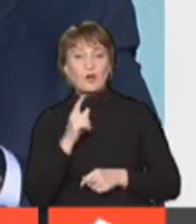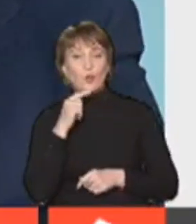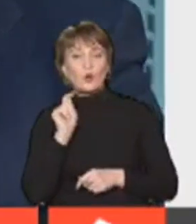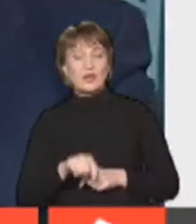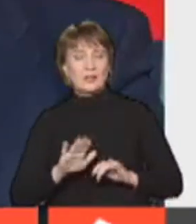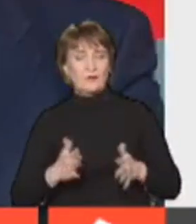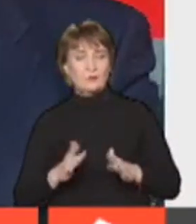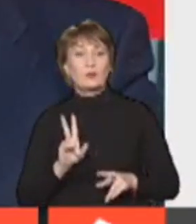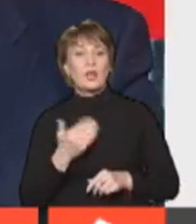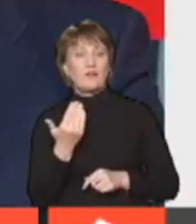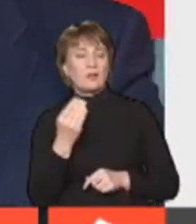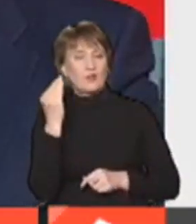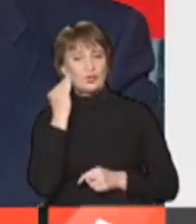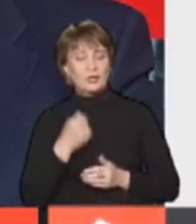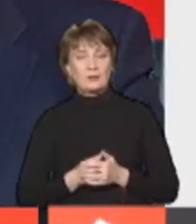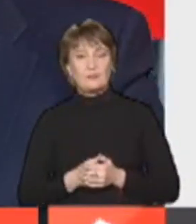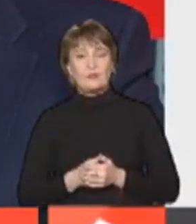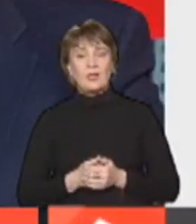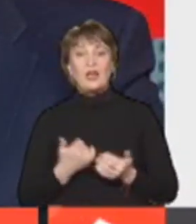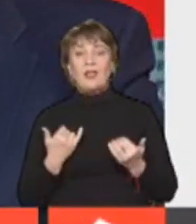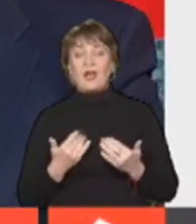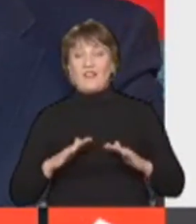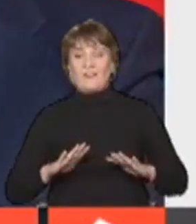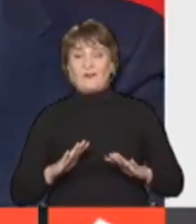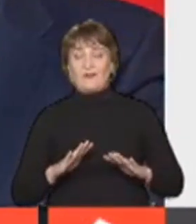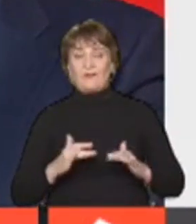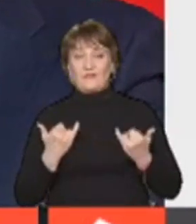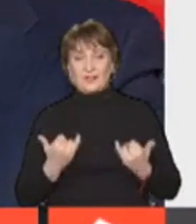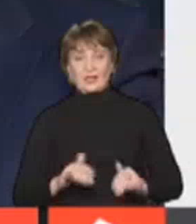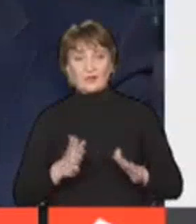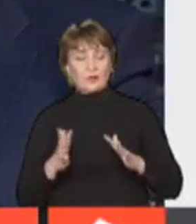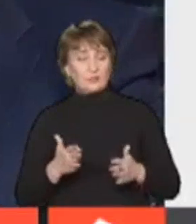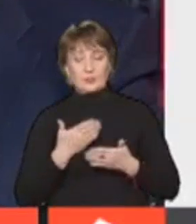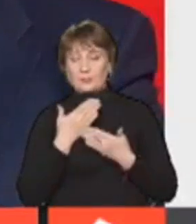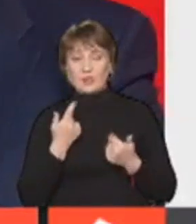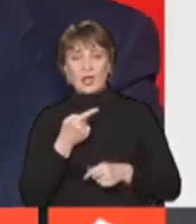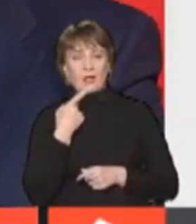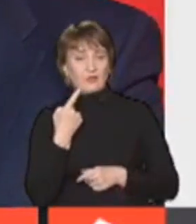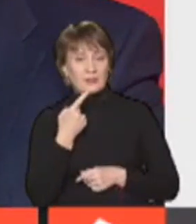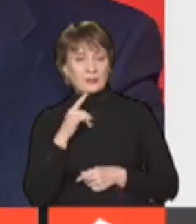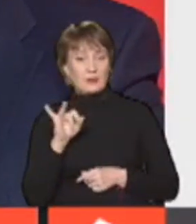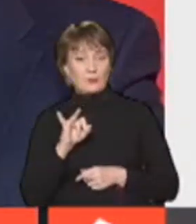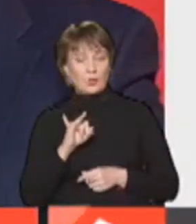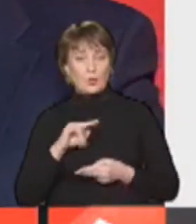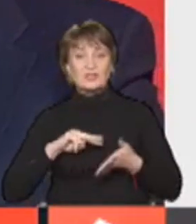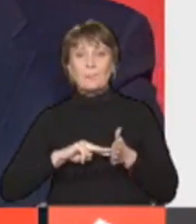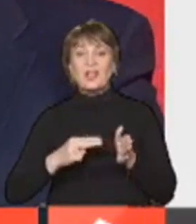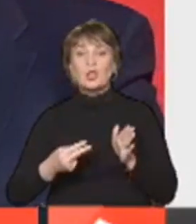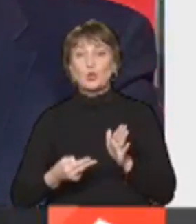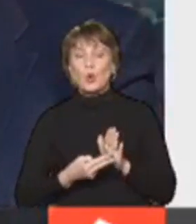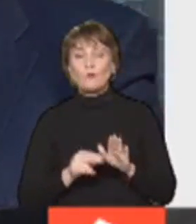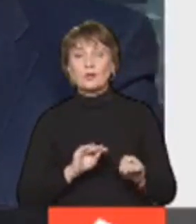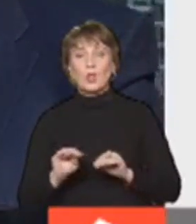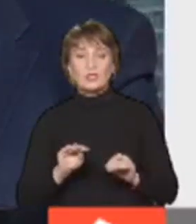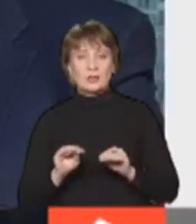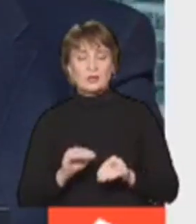вам вважається? Ні, ну, в даному випадку, я думаю, не йдеться про збіг, йдеться про сплановану координацію. Ну,